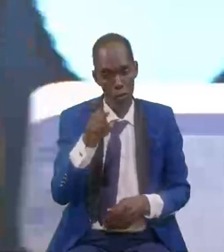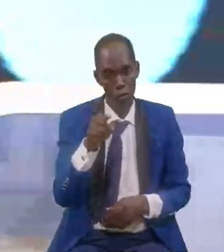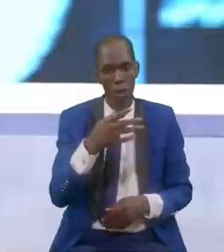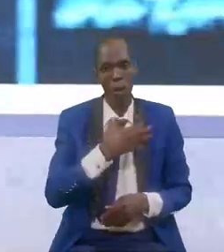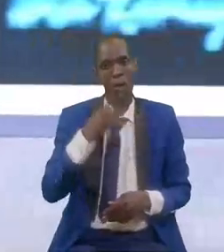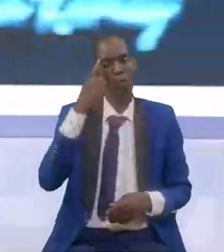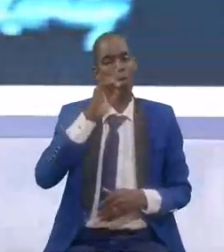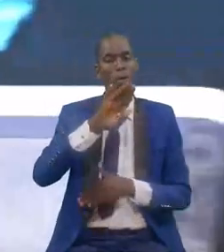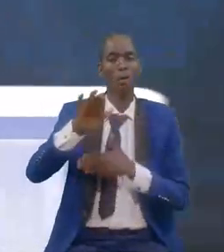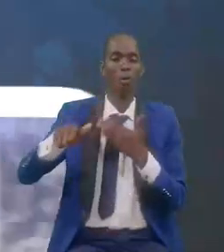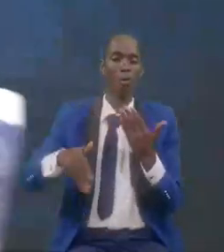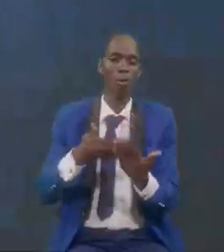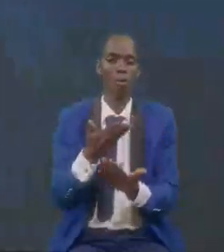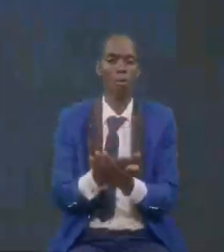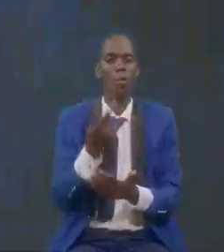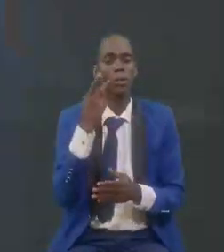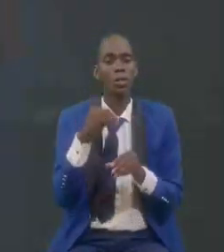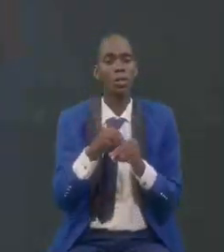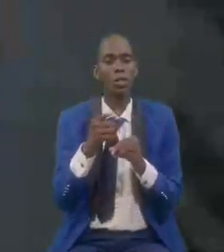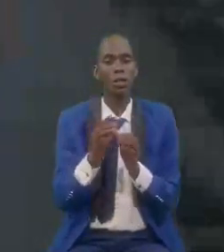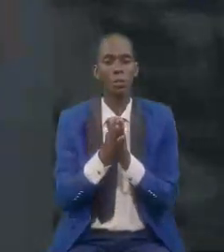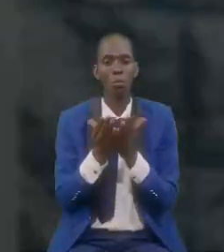tous. En